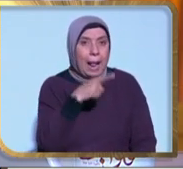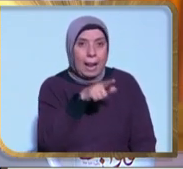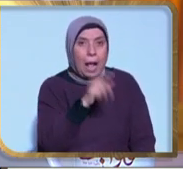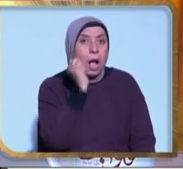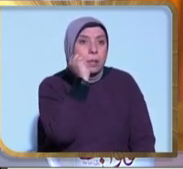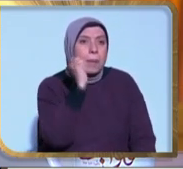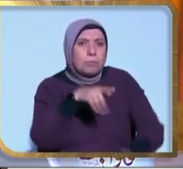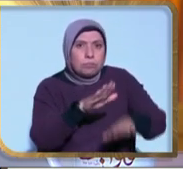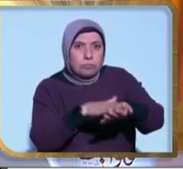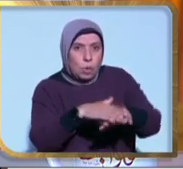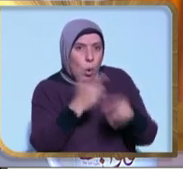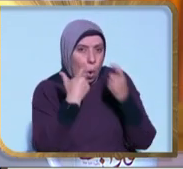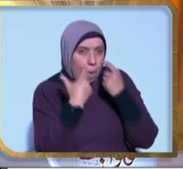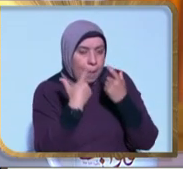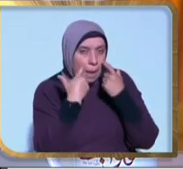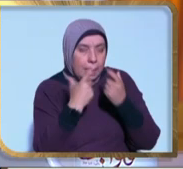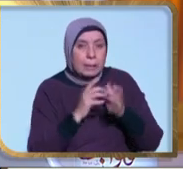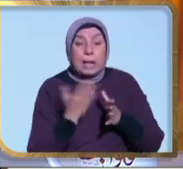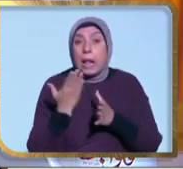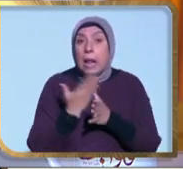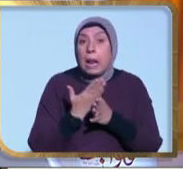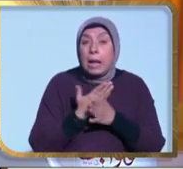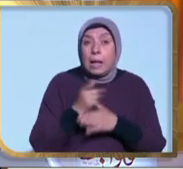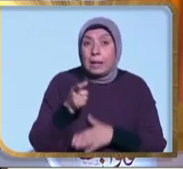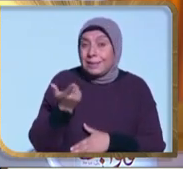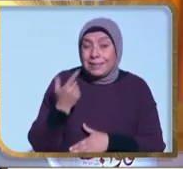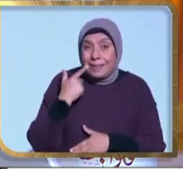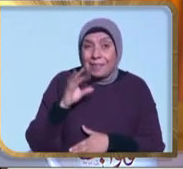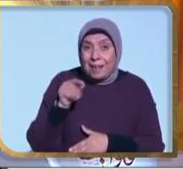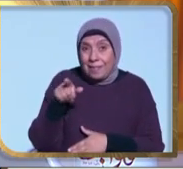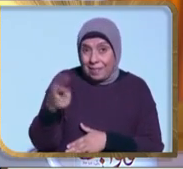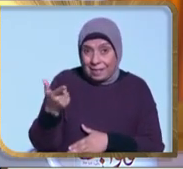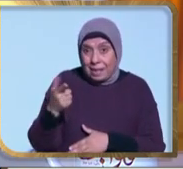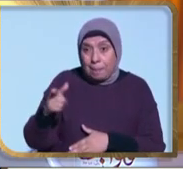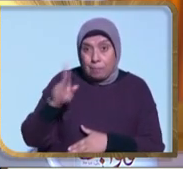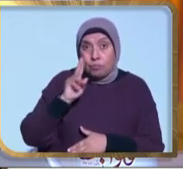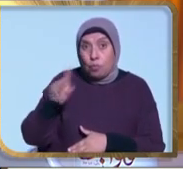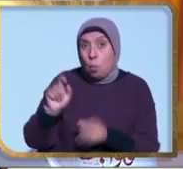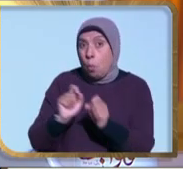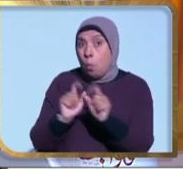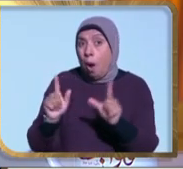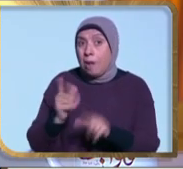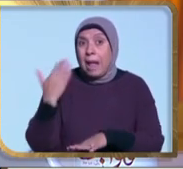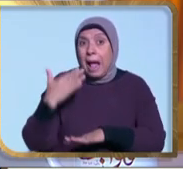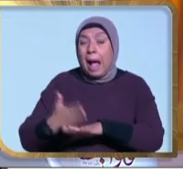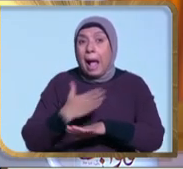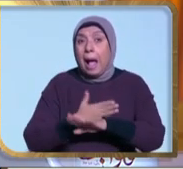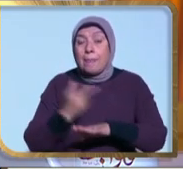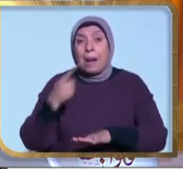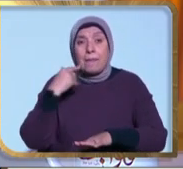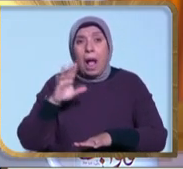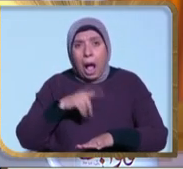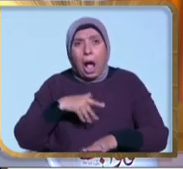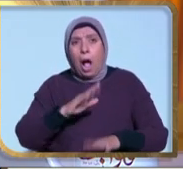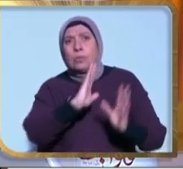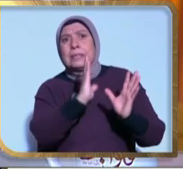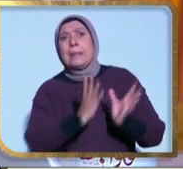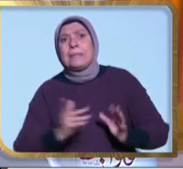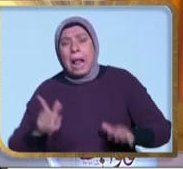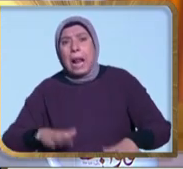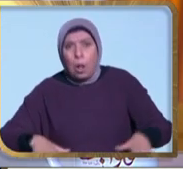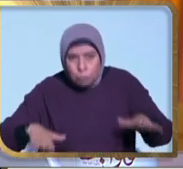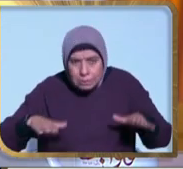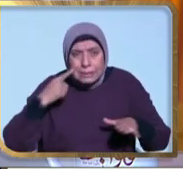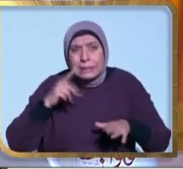عايزين يعبدوا عجل وعايزين اله زي ما التانيين لهم الهه وطلبات وجحود ونكران فلازم سيدنا موسى